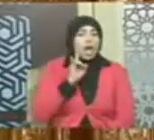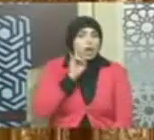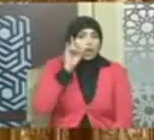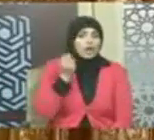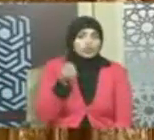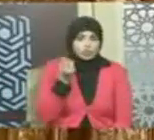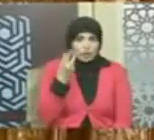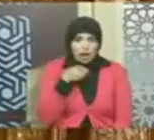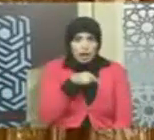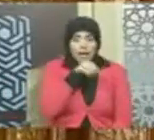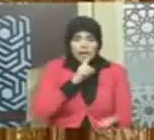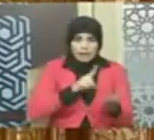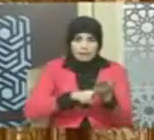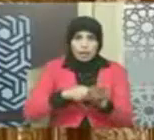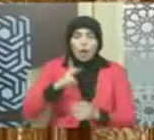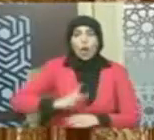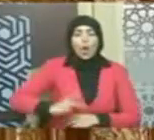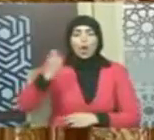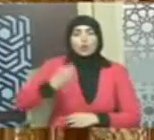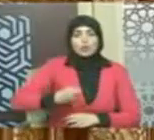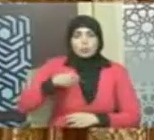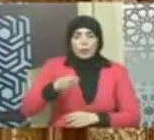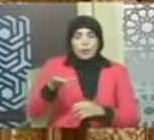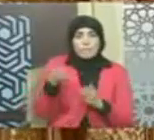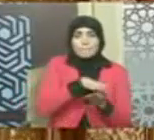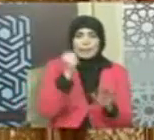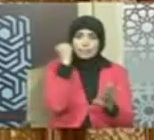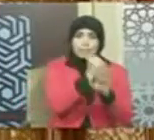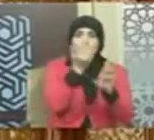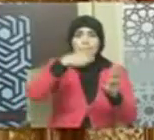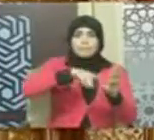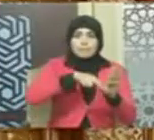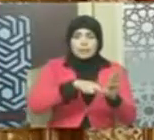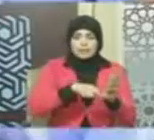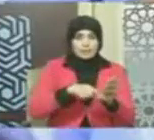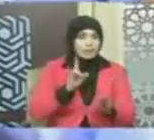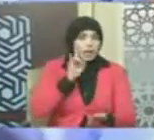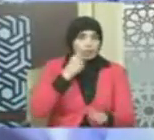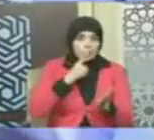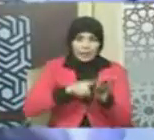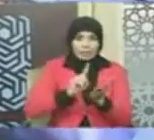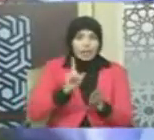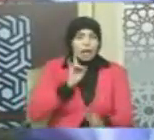وسلم أصحابه إلى البيعة على ألا يفروا،